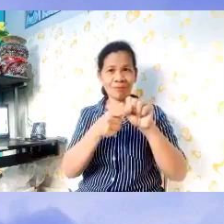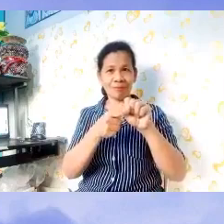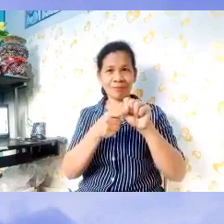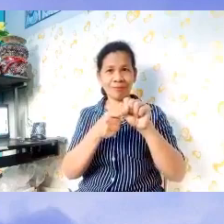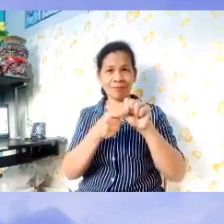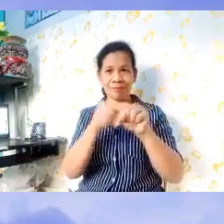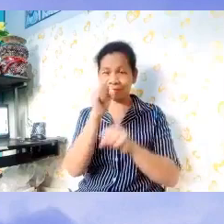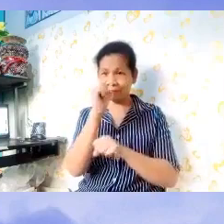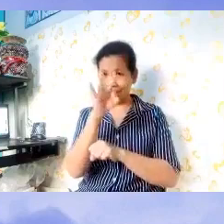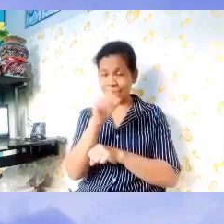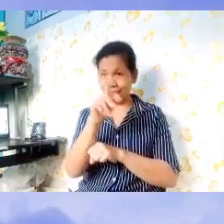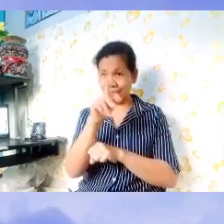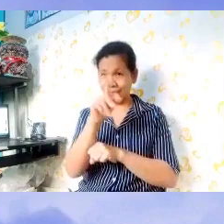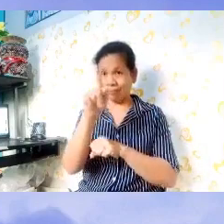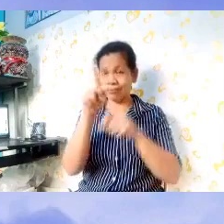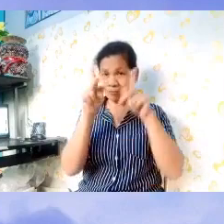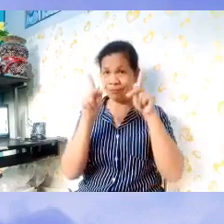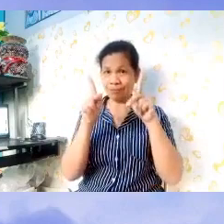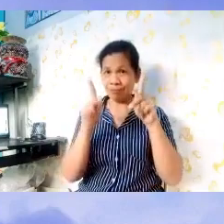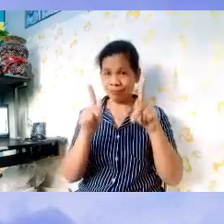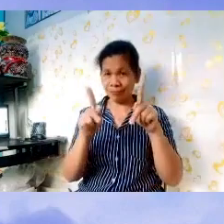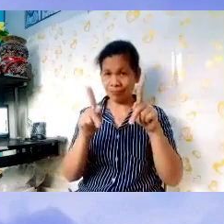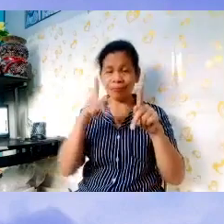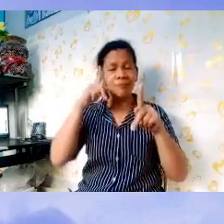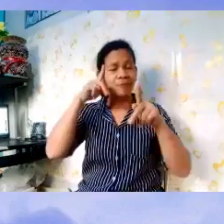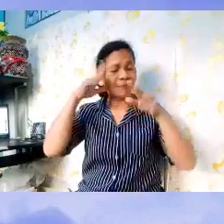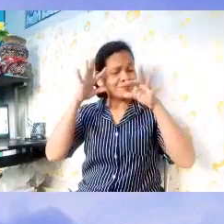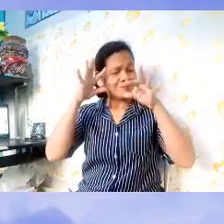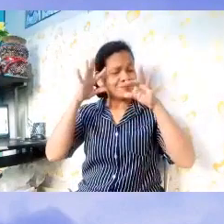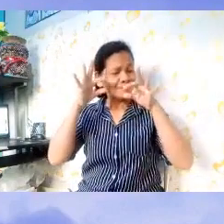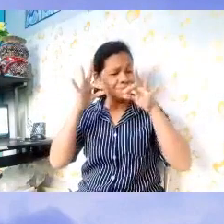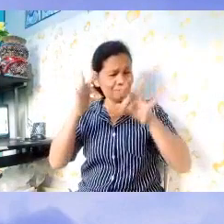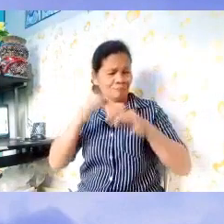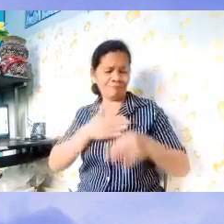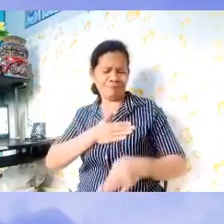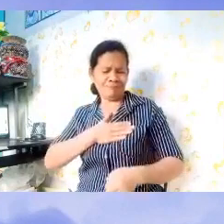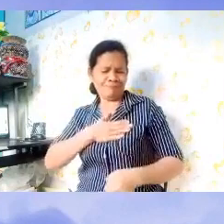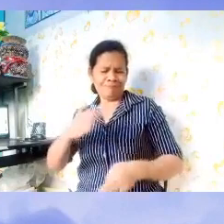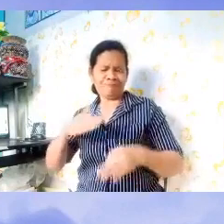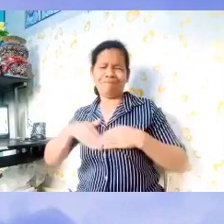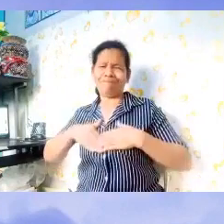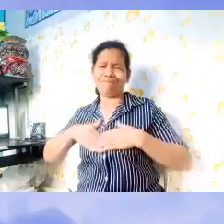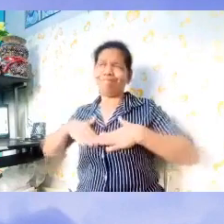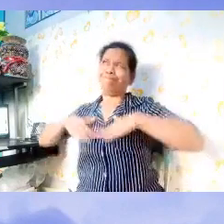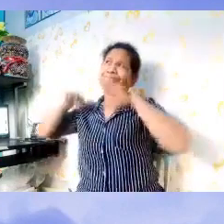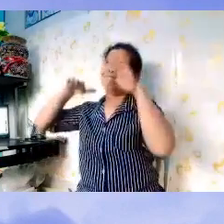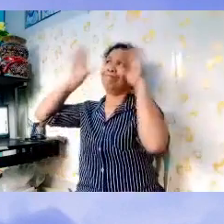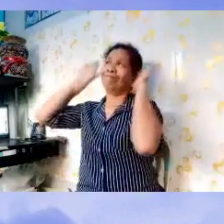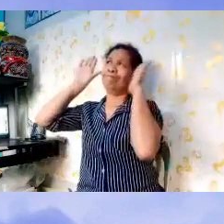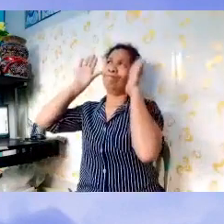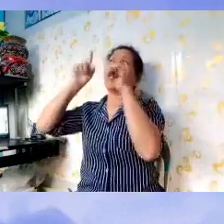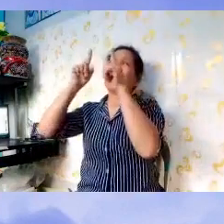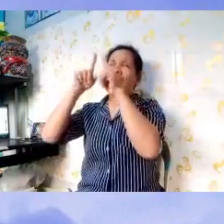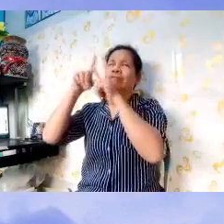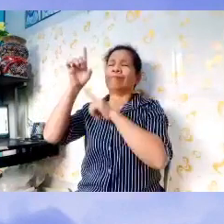isang tao ay nagpasya na ipasakop ang kanyang buhay sa Diyos,